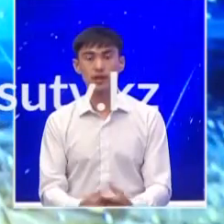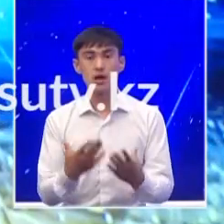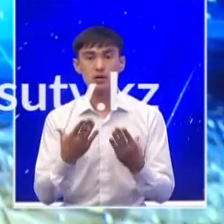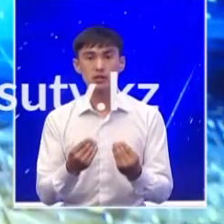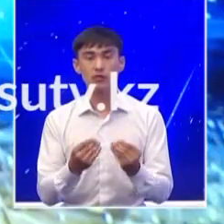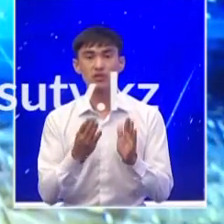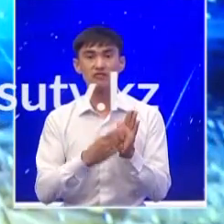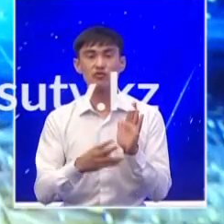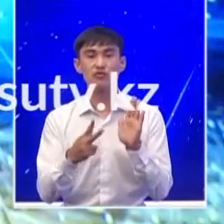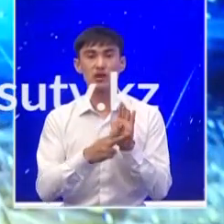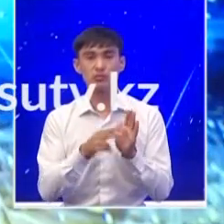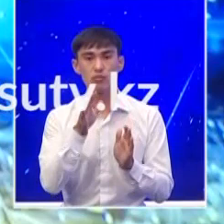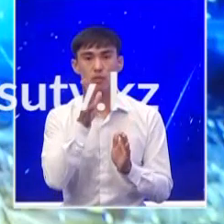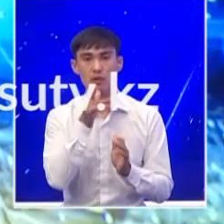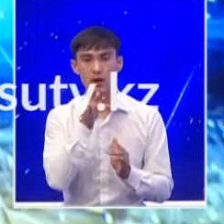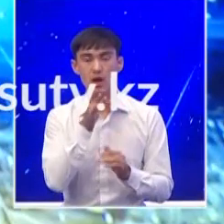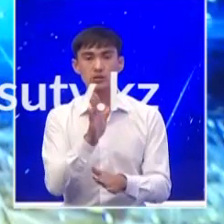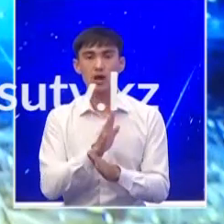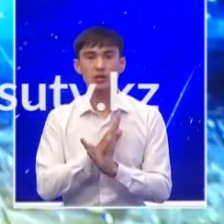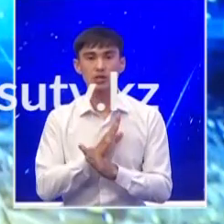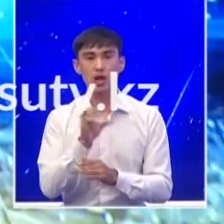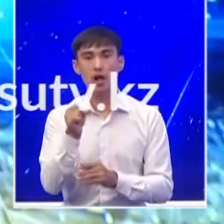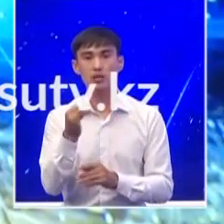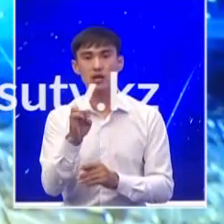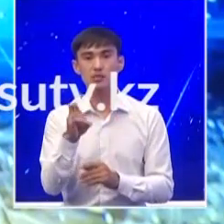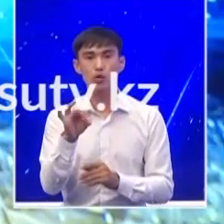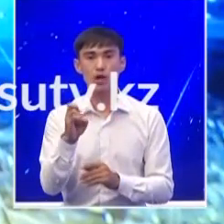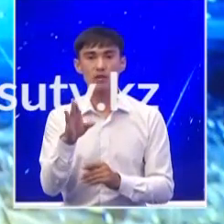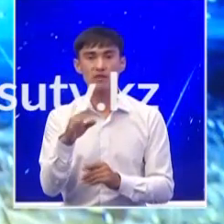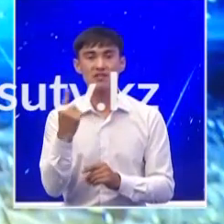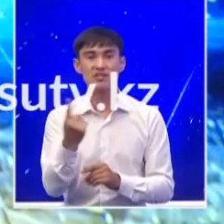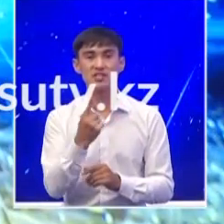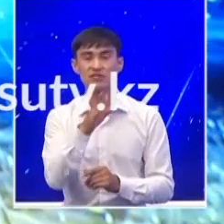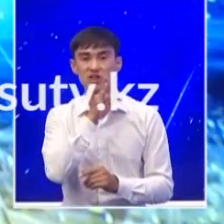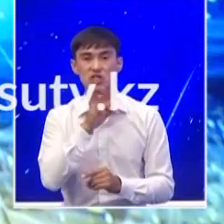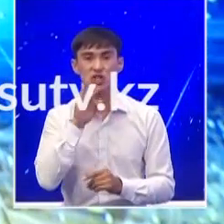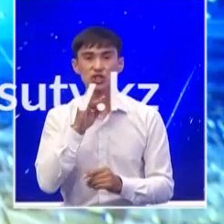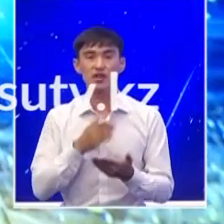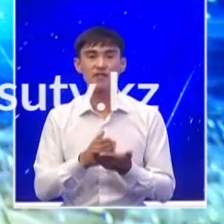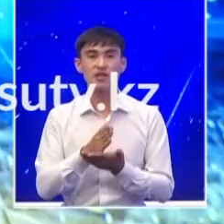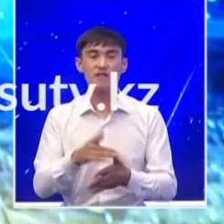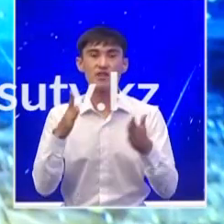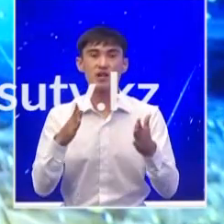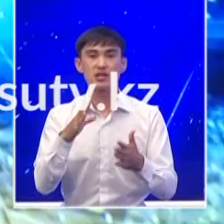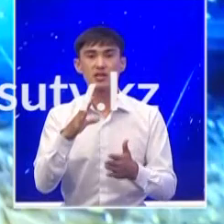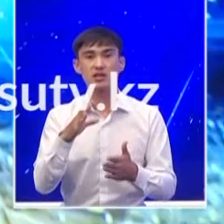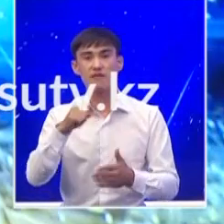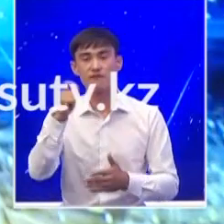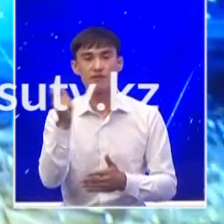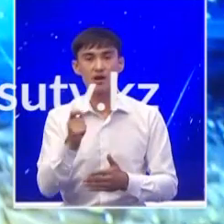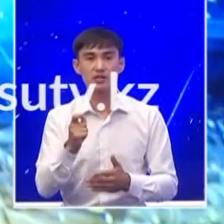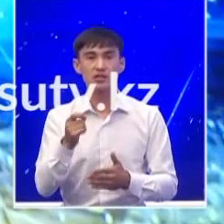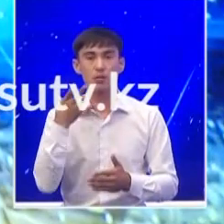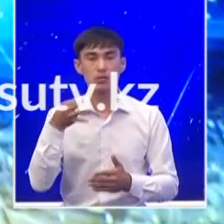Сегодня на 98-м году жизни скончалась Алтынай Есбулатова, единственная женщина-ветеран Великой Отечественной войны в